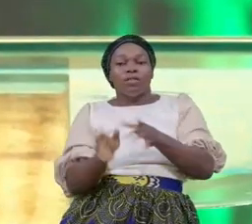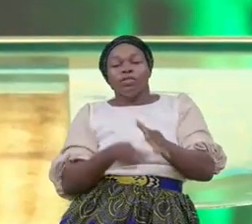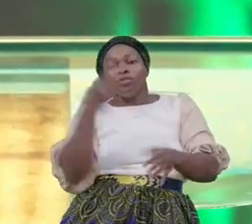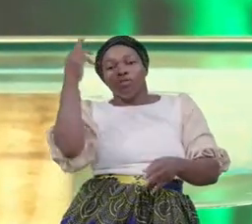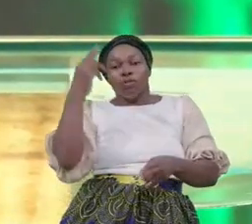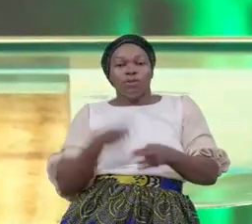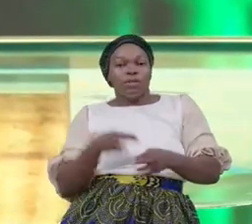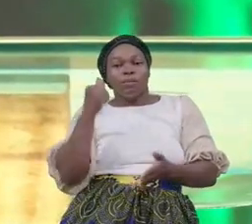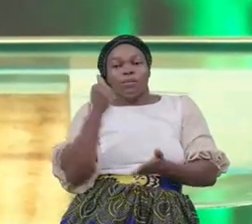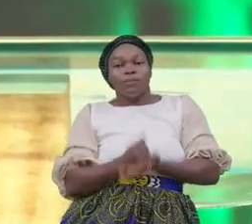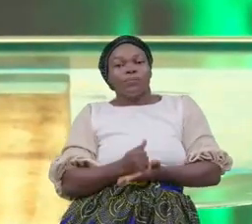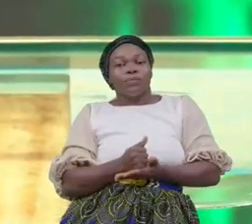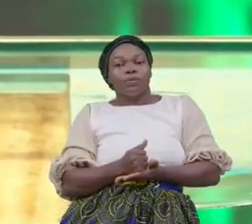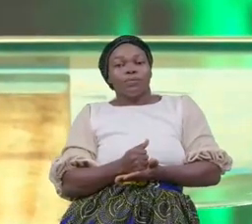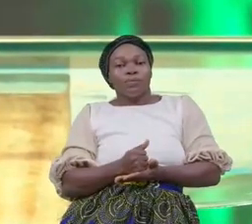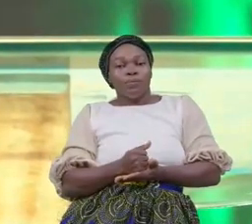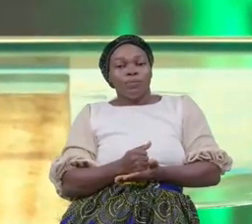venir.